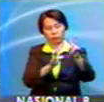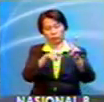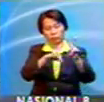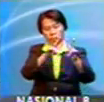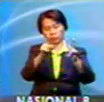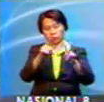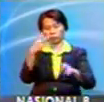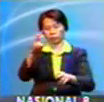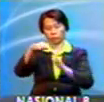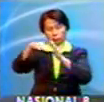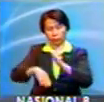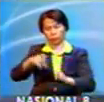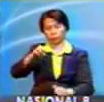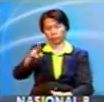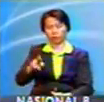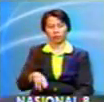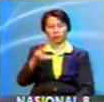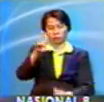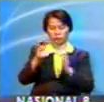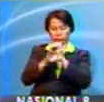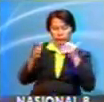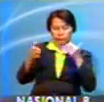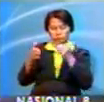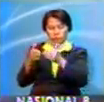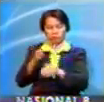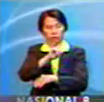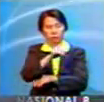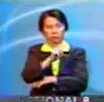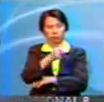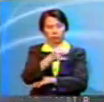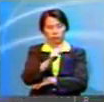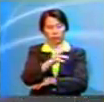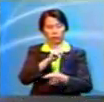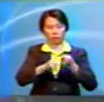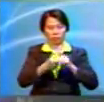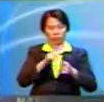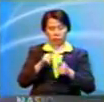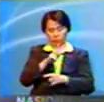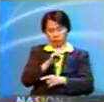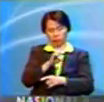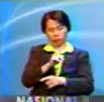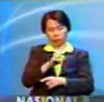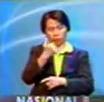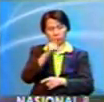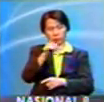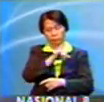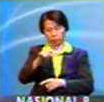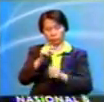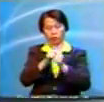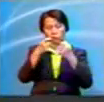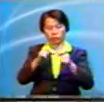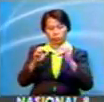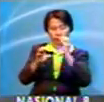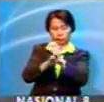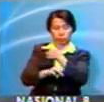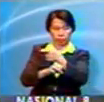pukulan, 17 di bawah par. Dua pencabar terdekat, Sergio Garcia dan rakan senegara Moore, Kevin Na, yang bermain satu flight cuba